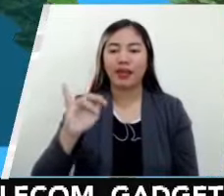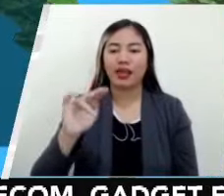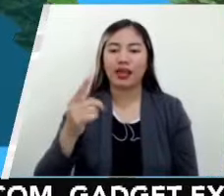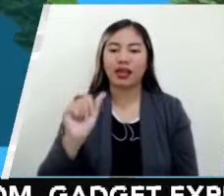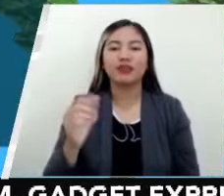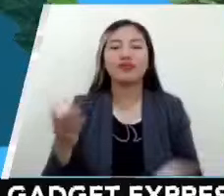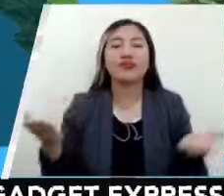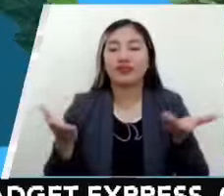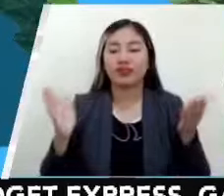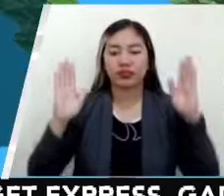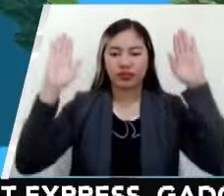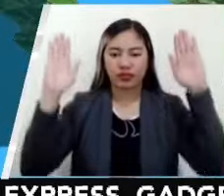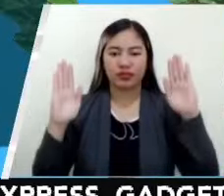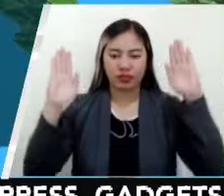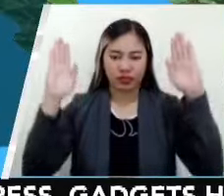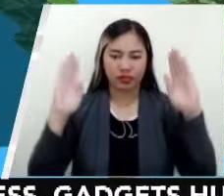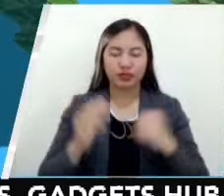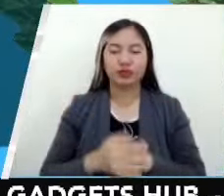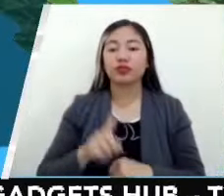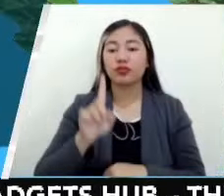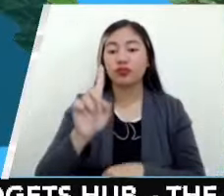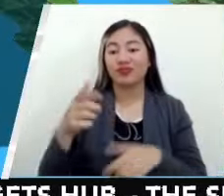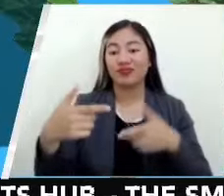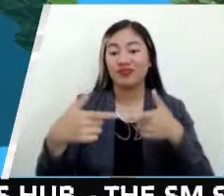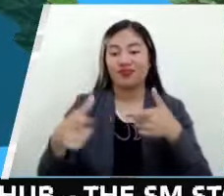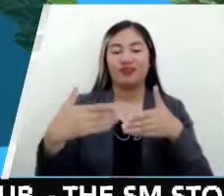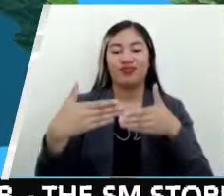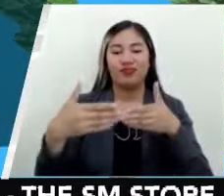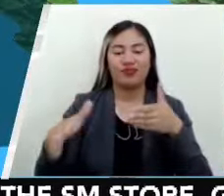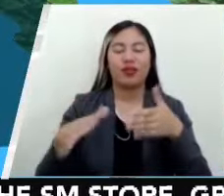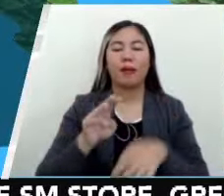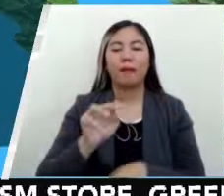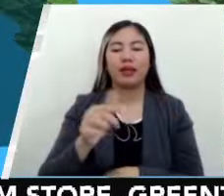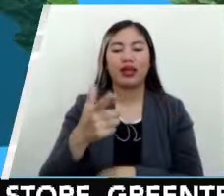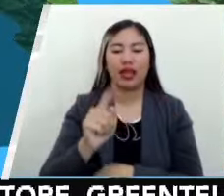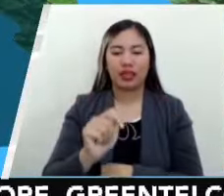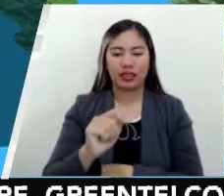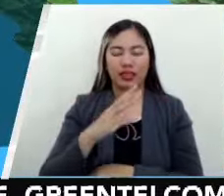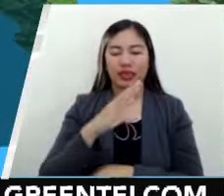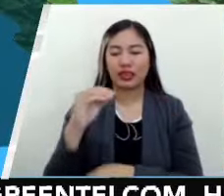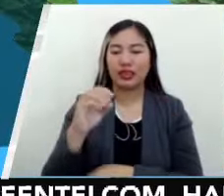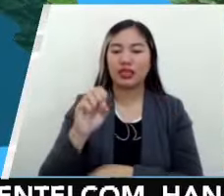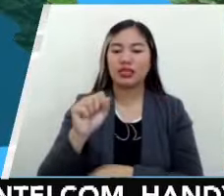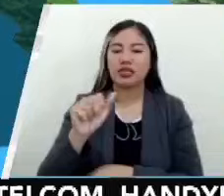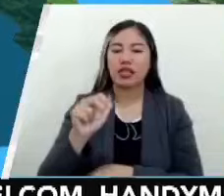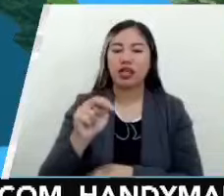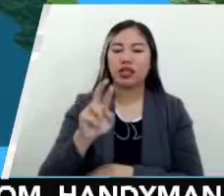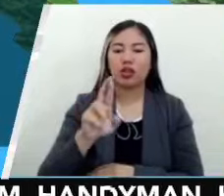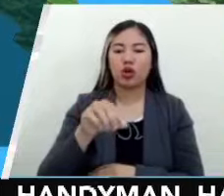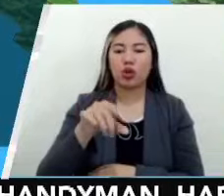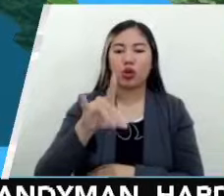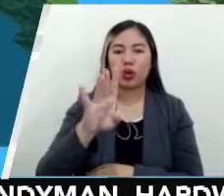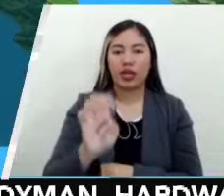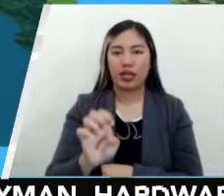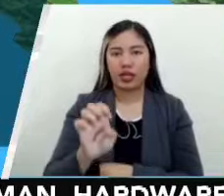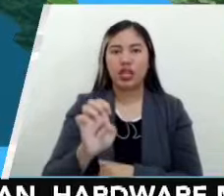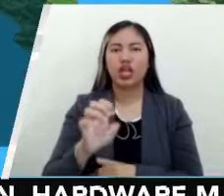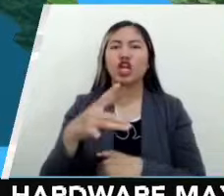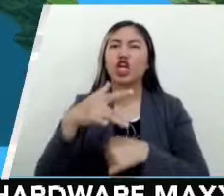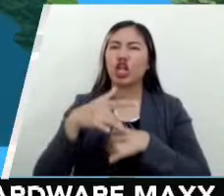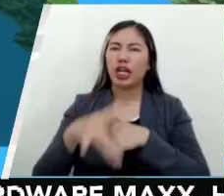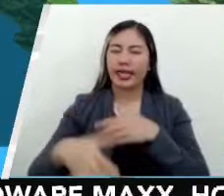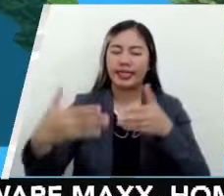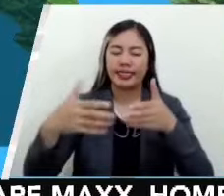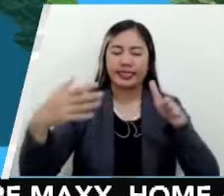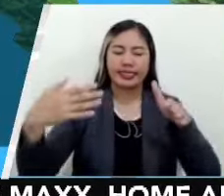sa Magat at San Roque reservoirs. Preemptive release ang umano'y isinasagawa sa mga nasabing dam